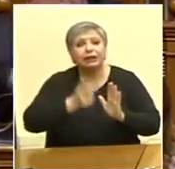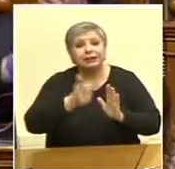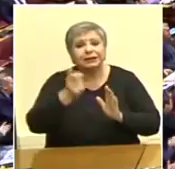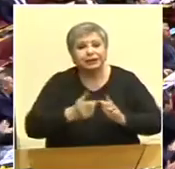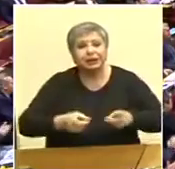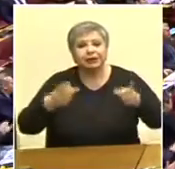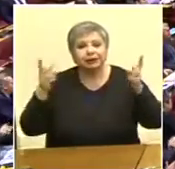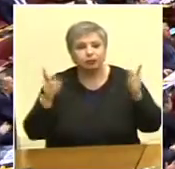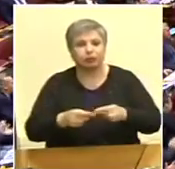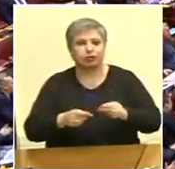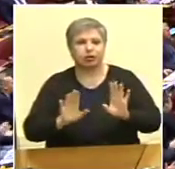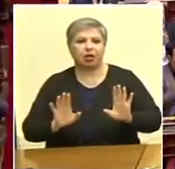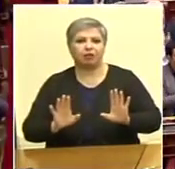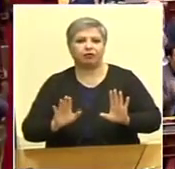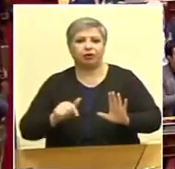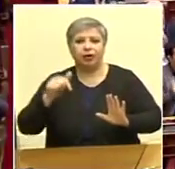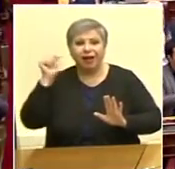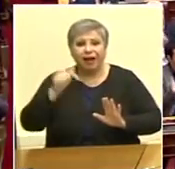ποτέ.